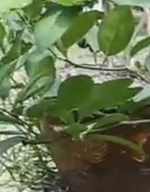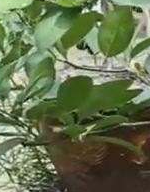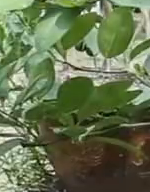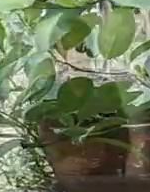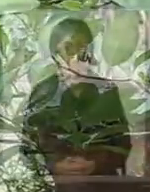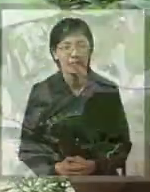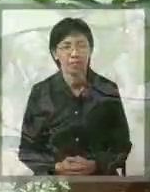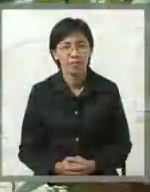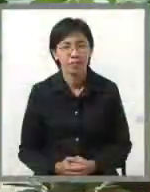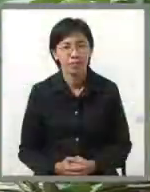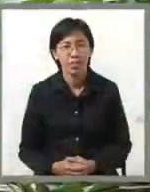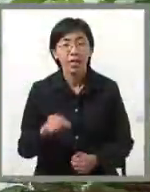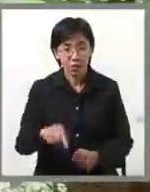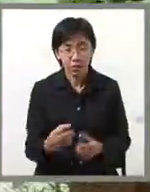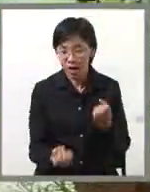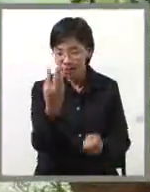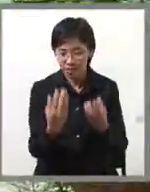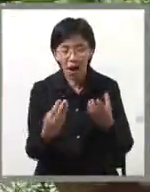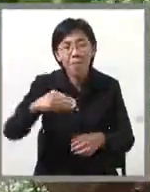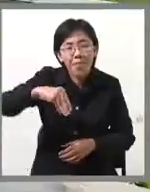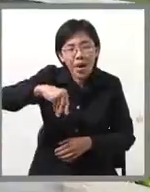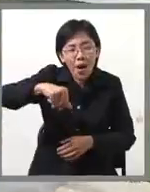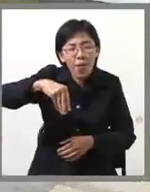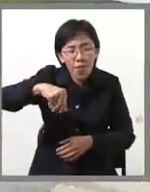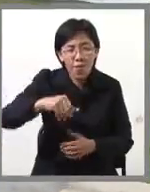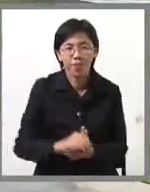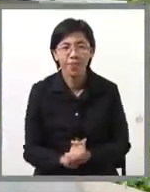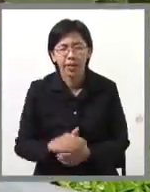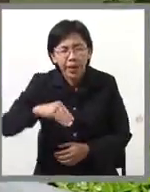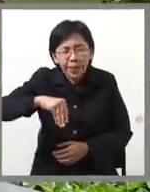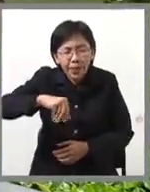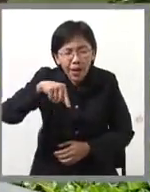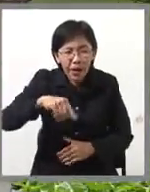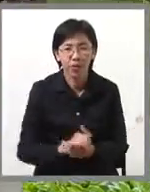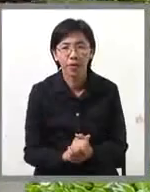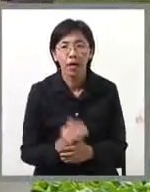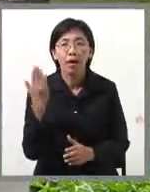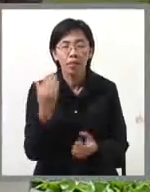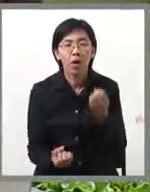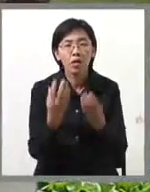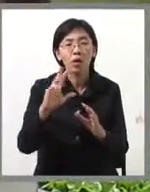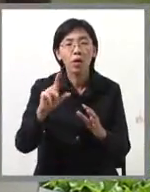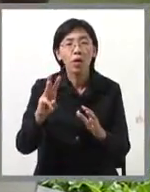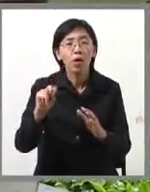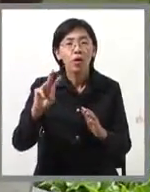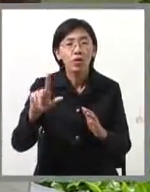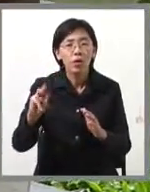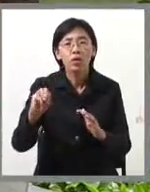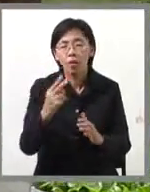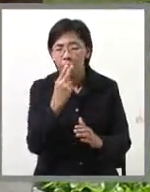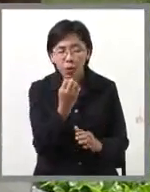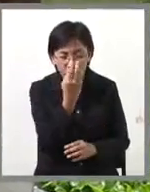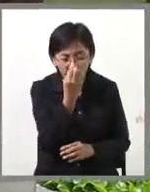และตรงนี้ก็คือที่ปลูกมะนาวใช่ไหมคะ ที่ปลูกมะนาวคือเดิมทีเนี่ยเราปลูกต้นชวนชม คนก็มาดูดอก